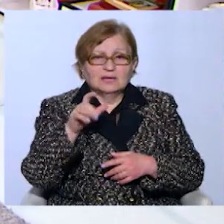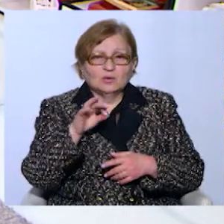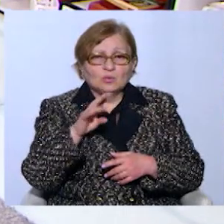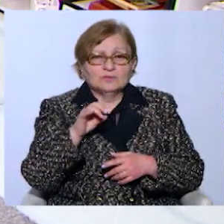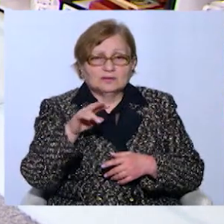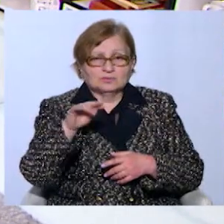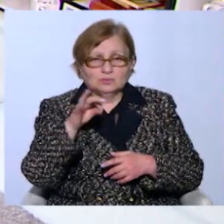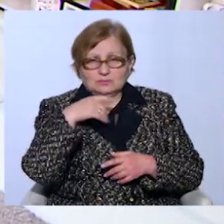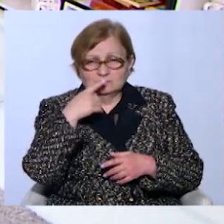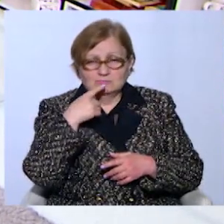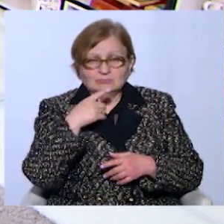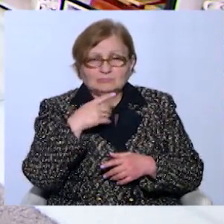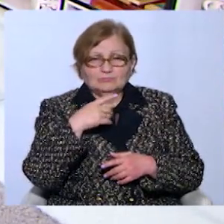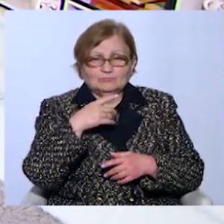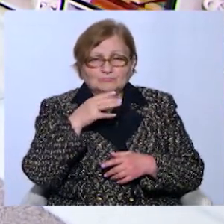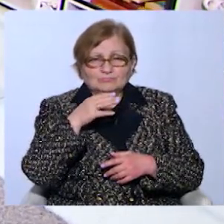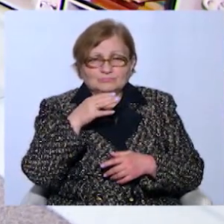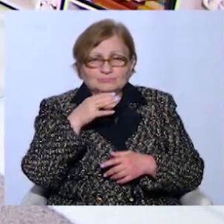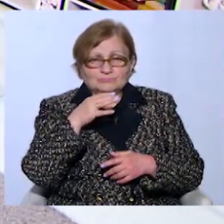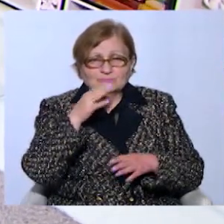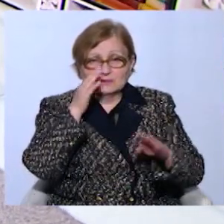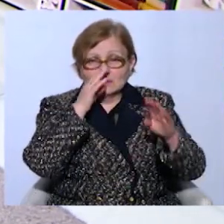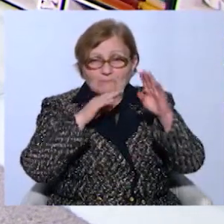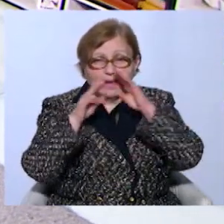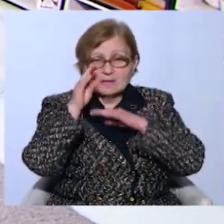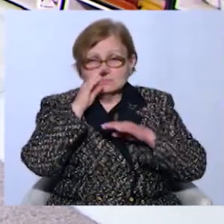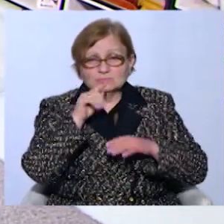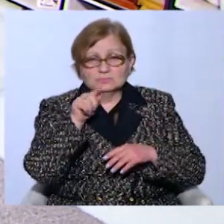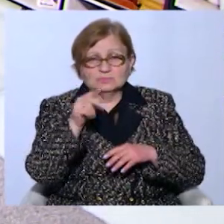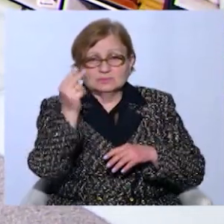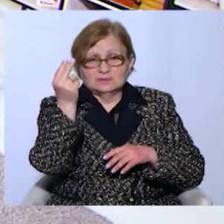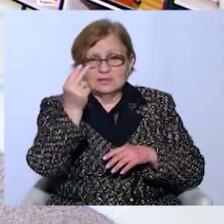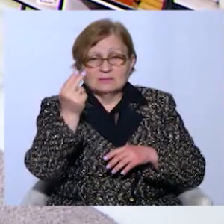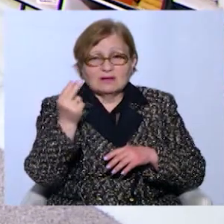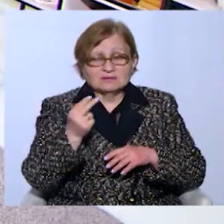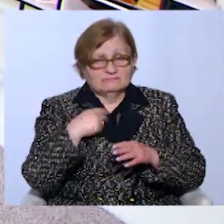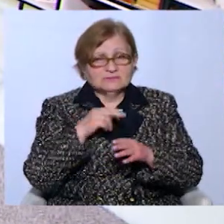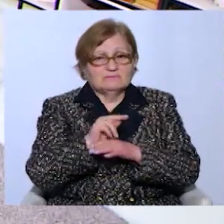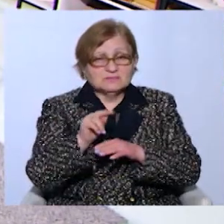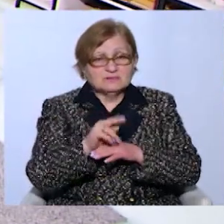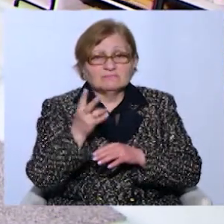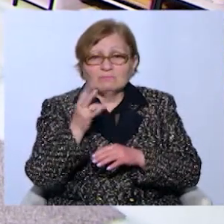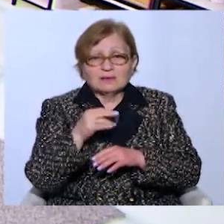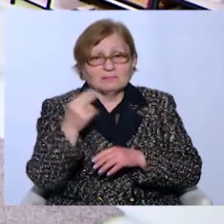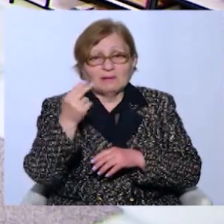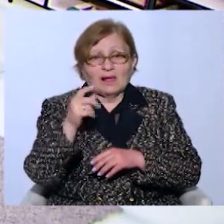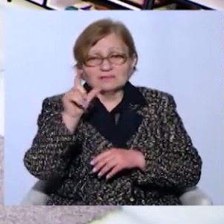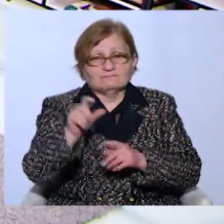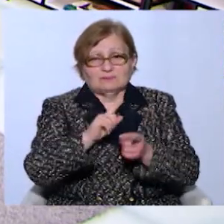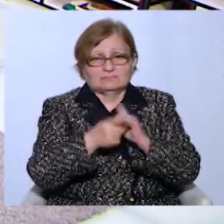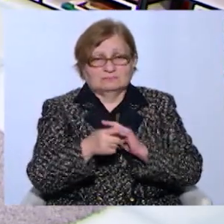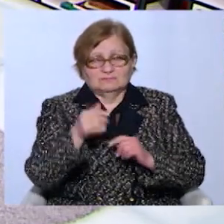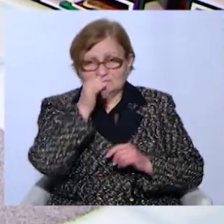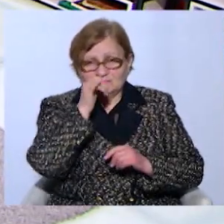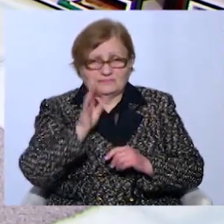ნათქვამი მაიმუს ვასწავლი ხატვას, მაგრამ ხატვარი ვერ გახდებავ. მეც არა მაქვს ჩაფიქრებული და არც